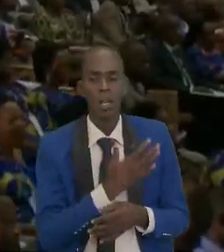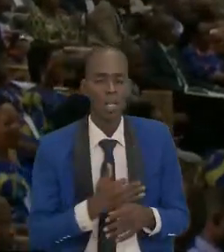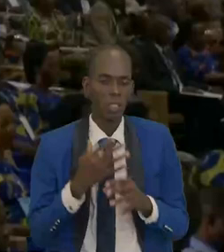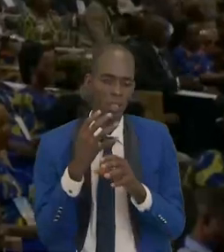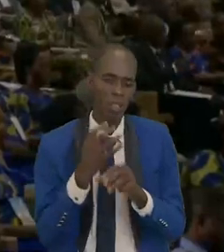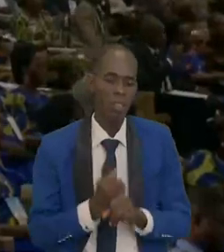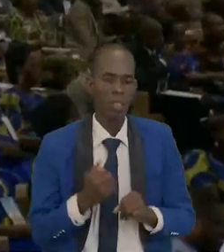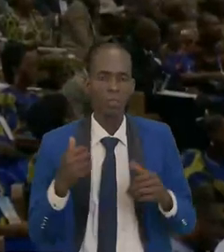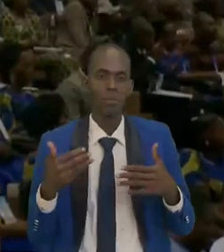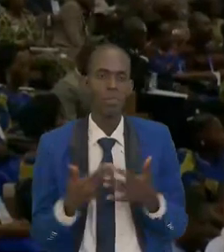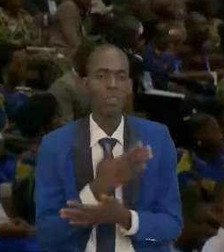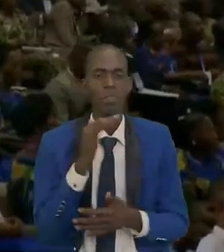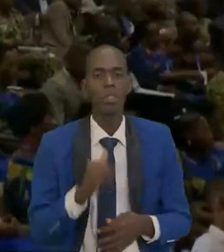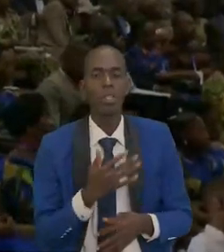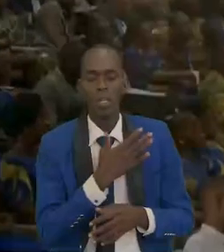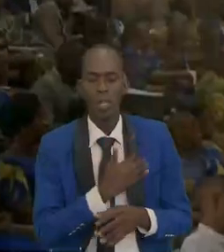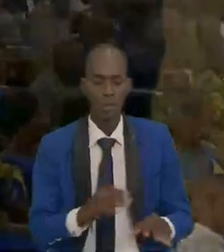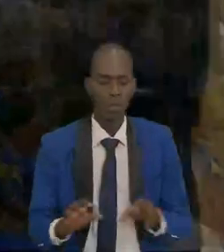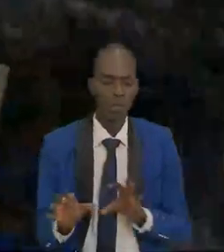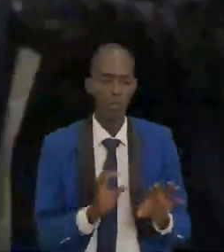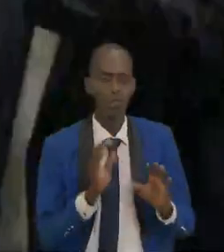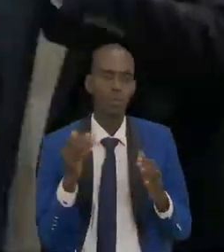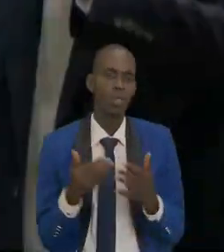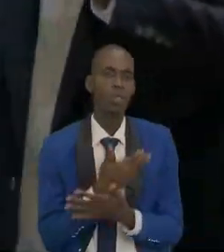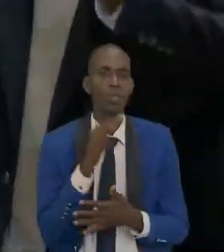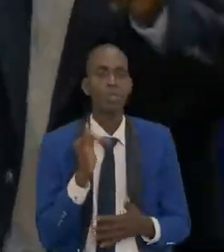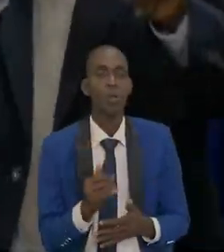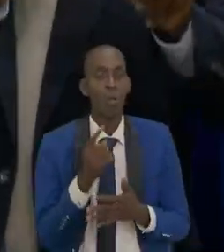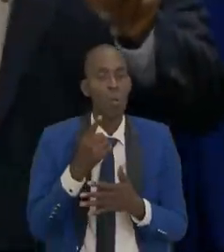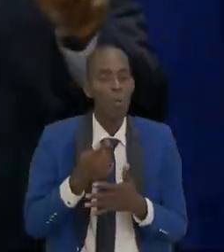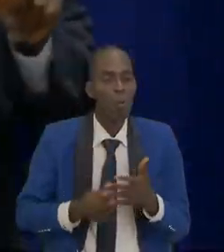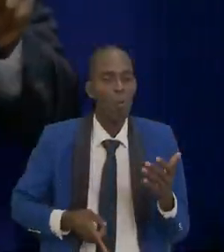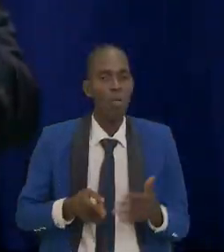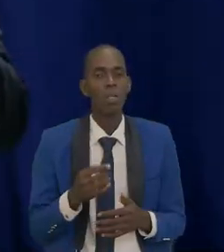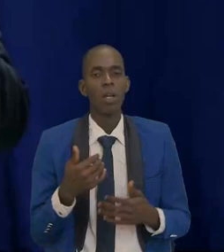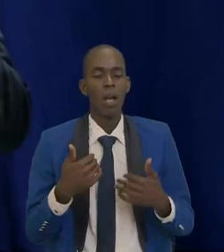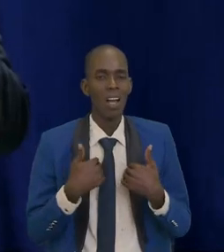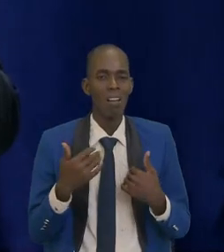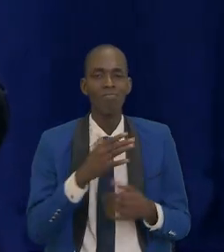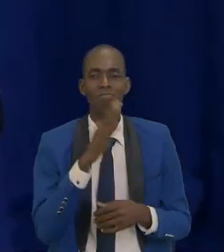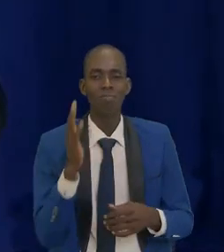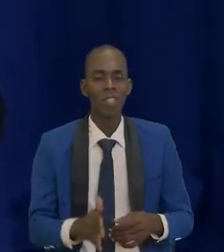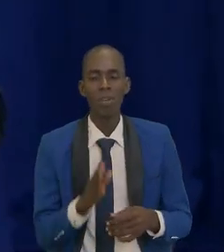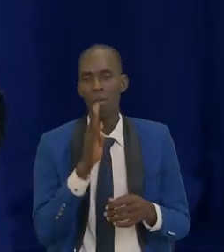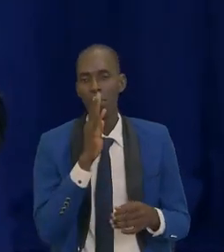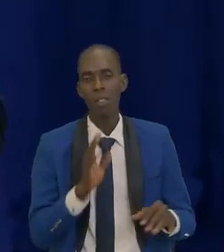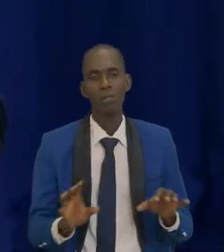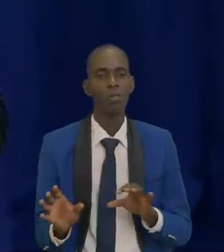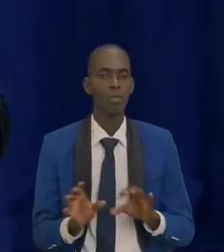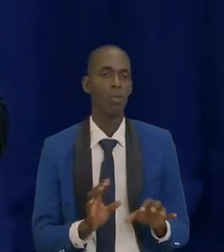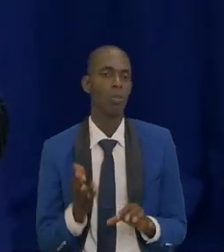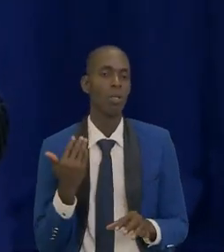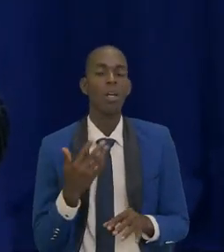à nouveau, efface à nouveau, ce qui ne s'est pas, ce s'est jamais